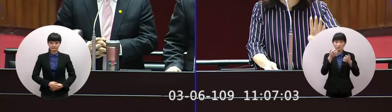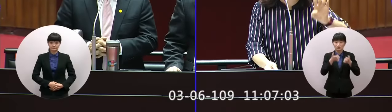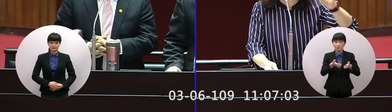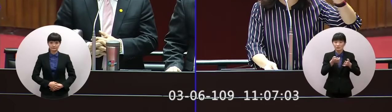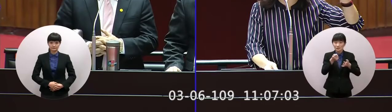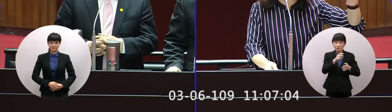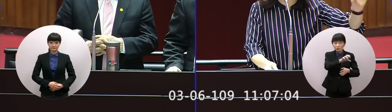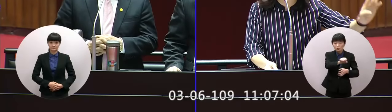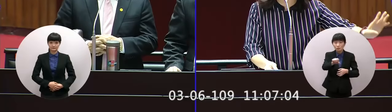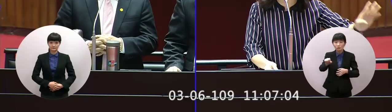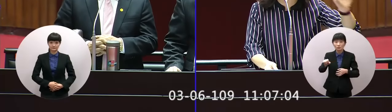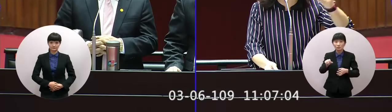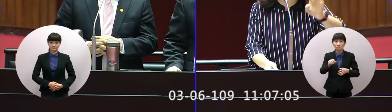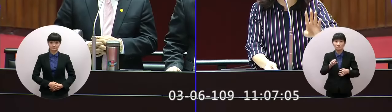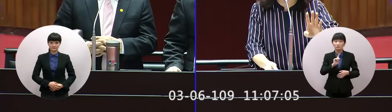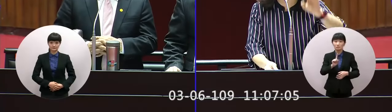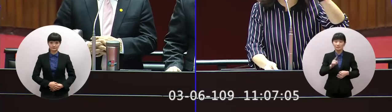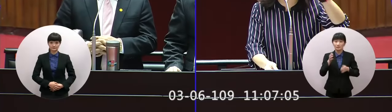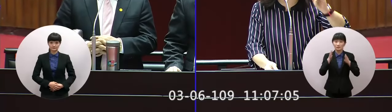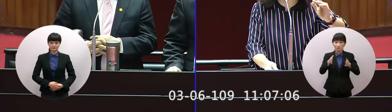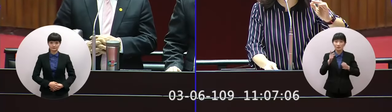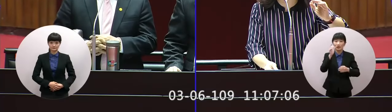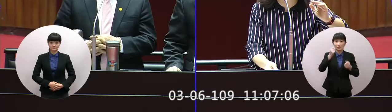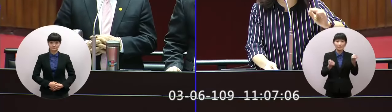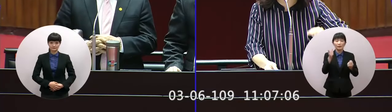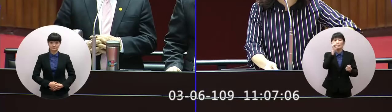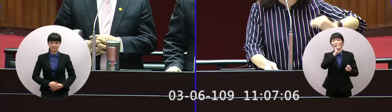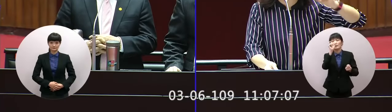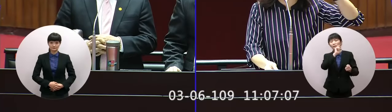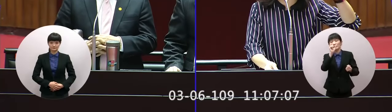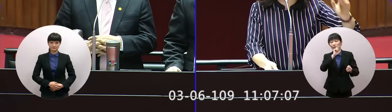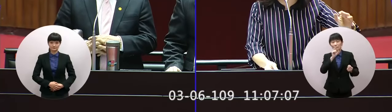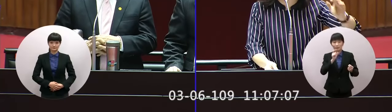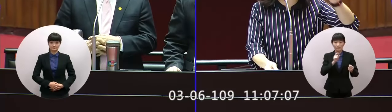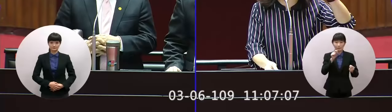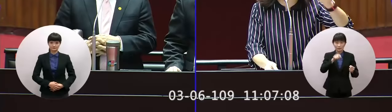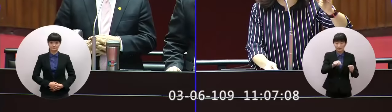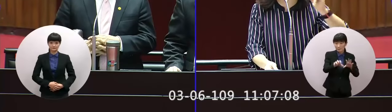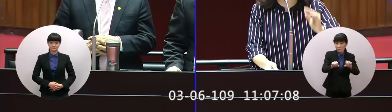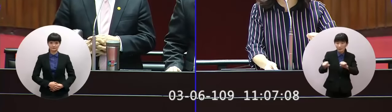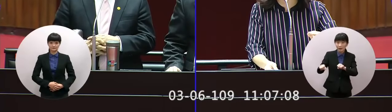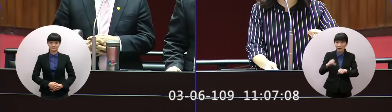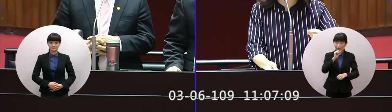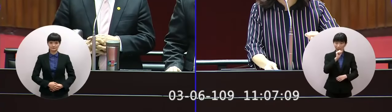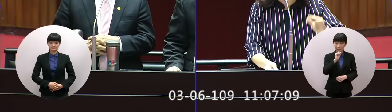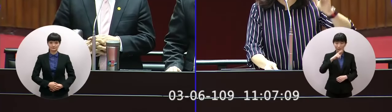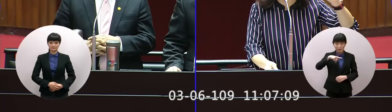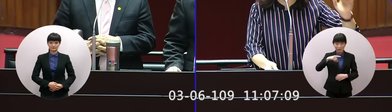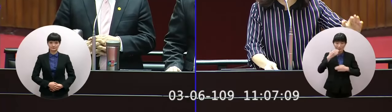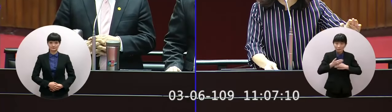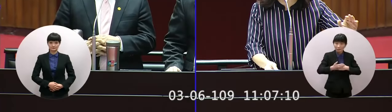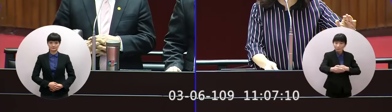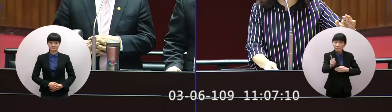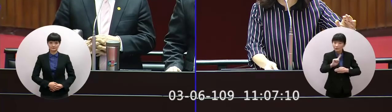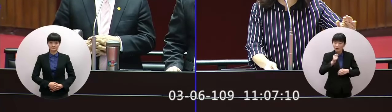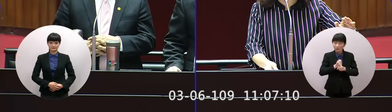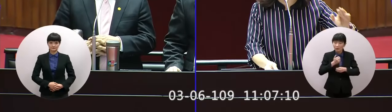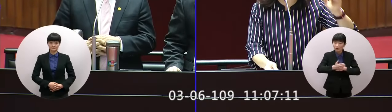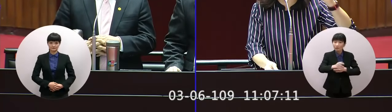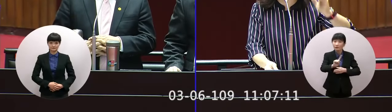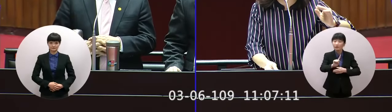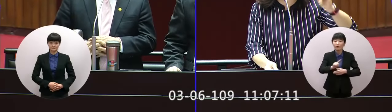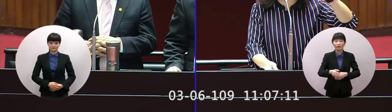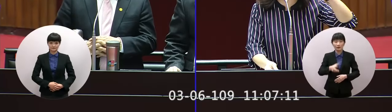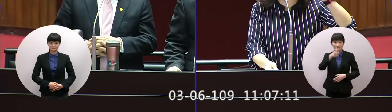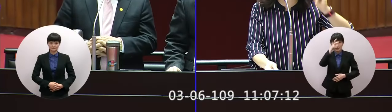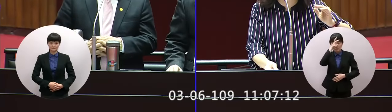是要把做酒测在疫情期间怎么样进行的 SOP， 对员警来说